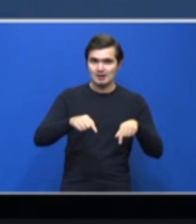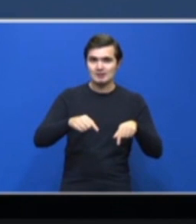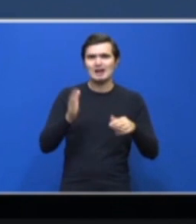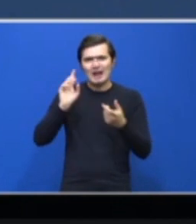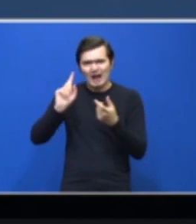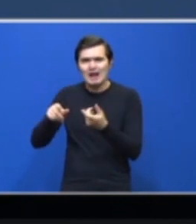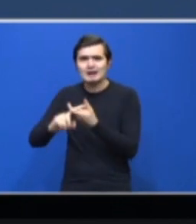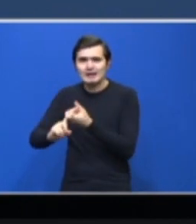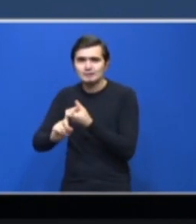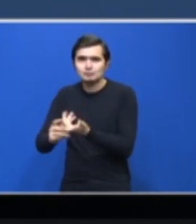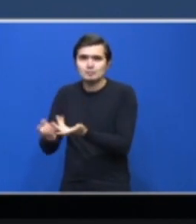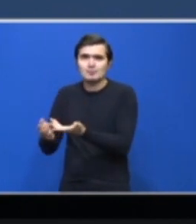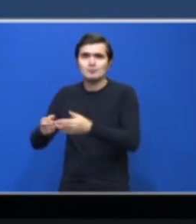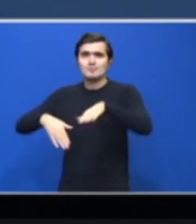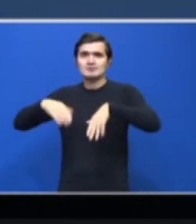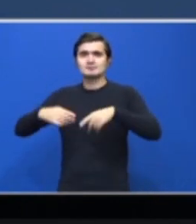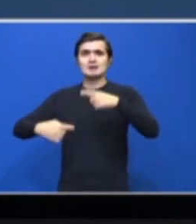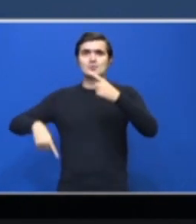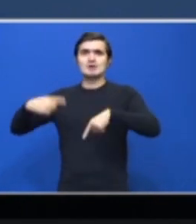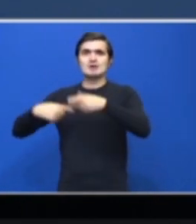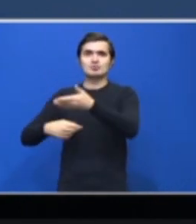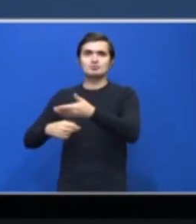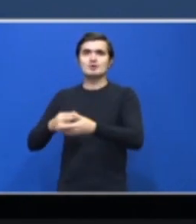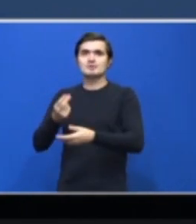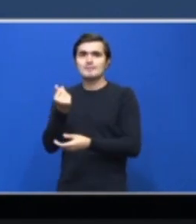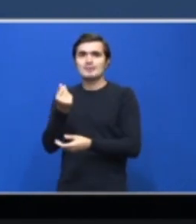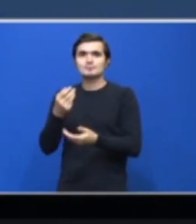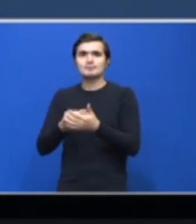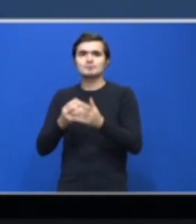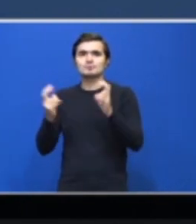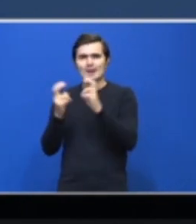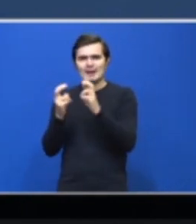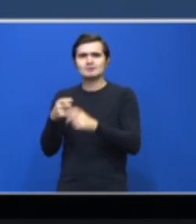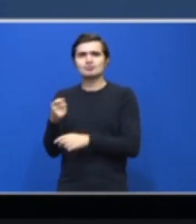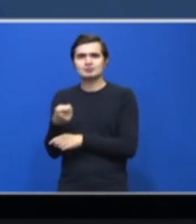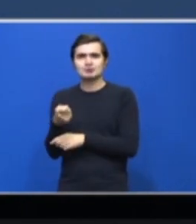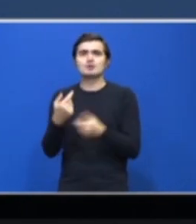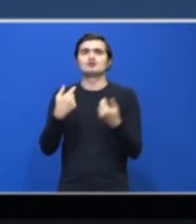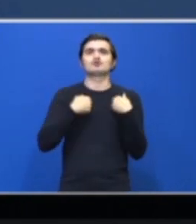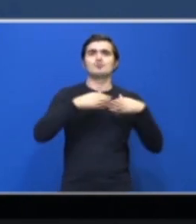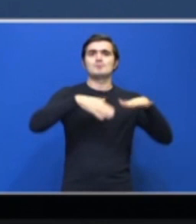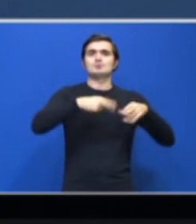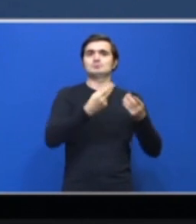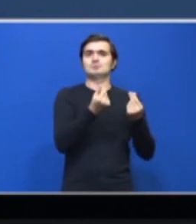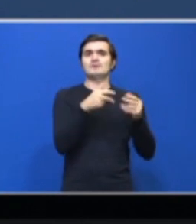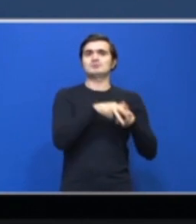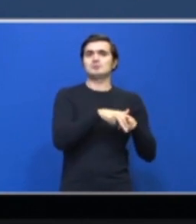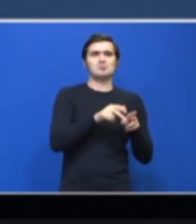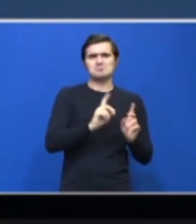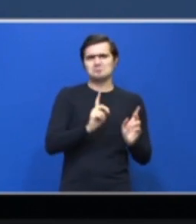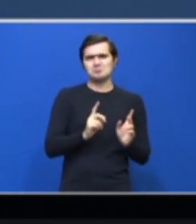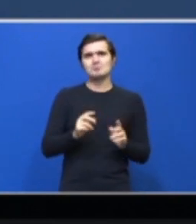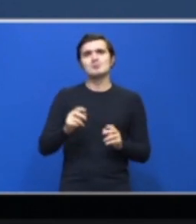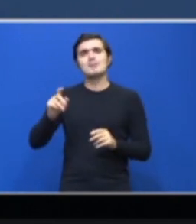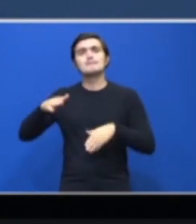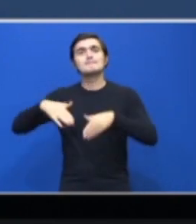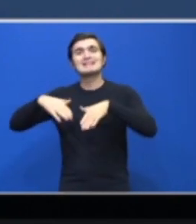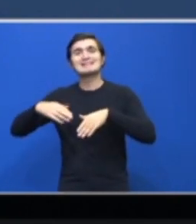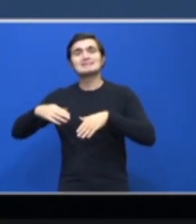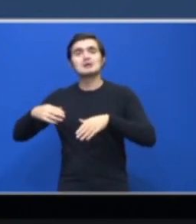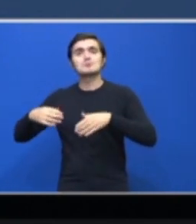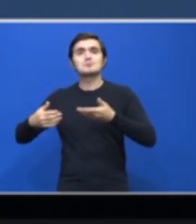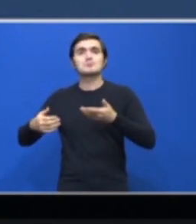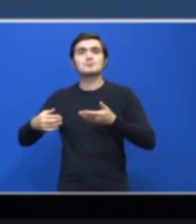ține evident de Ministerul Energiei, vorbind de prețuri la energie electrică și gaze, cred că Ministerul Energiei ar trebui